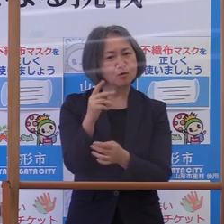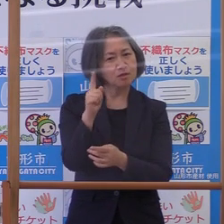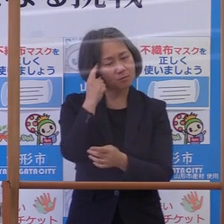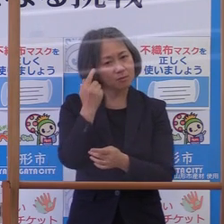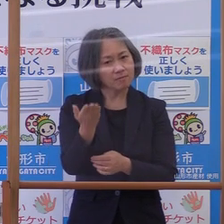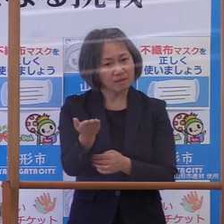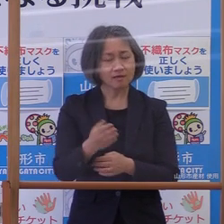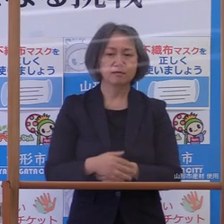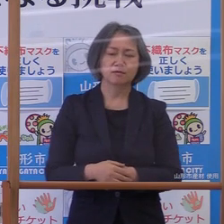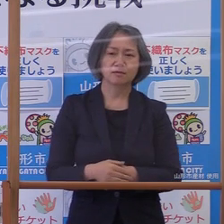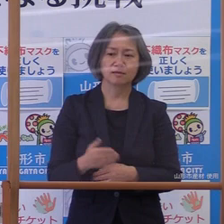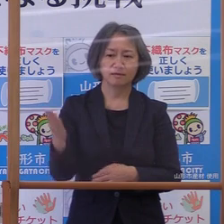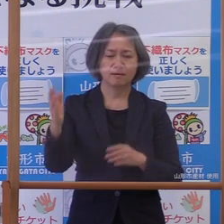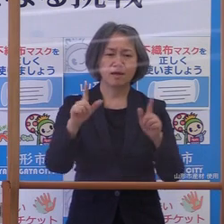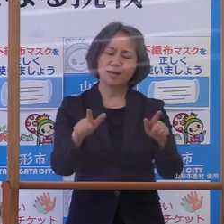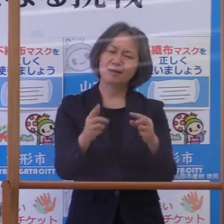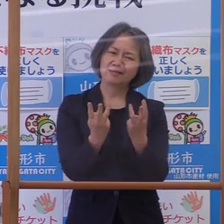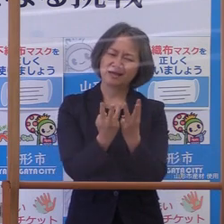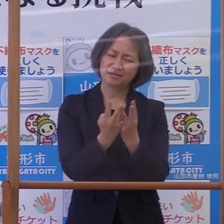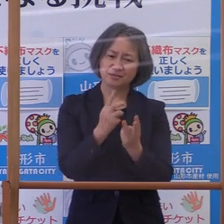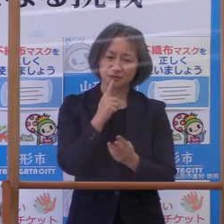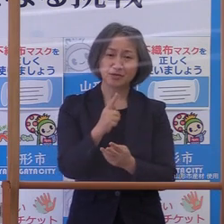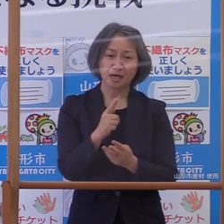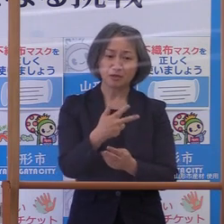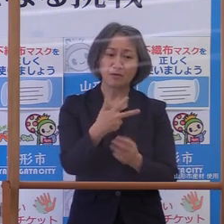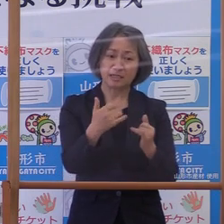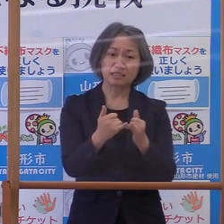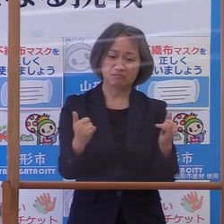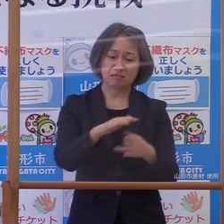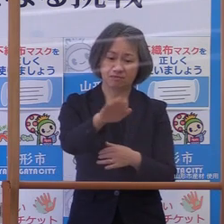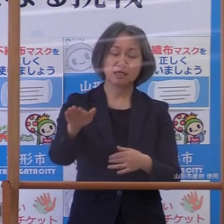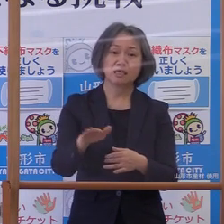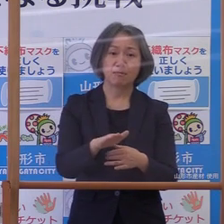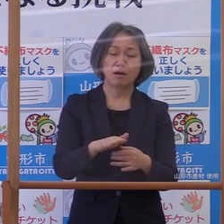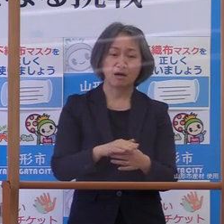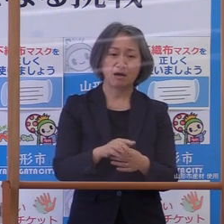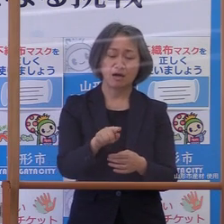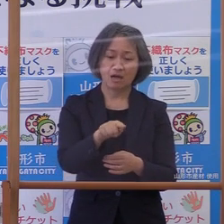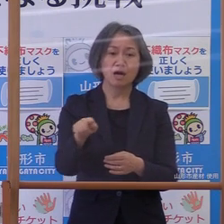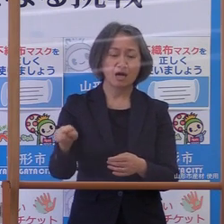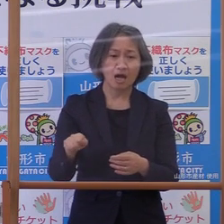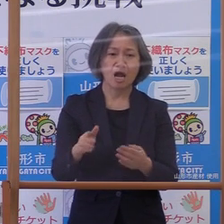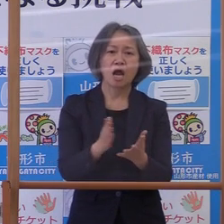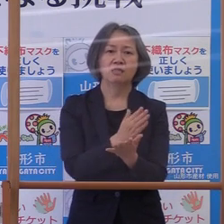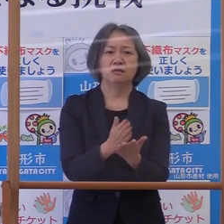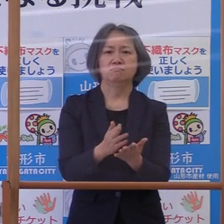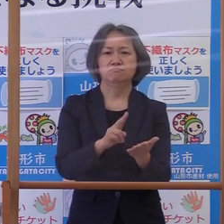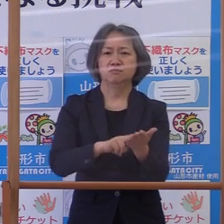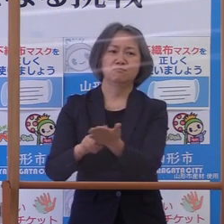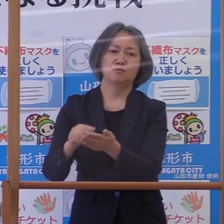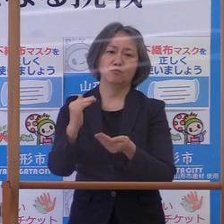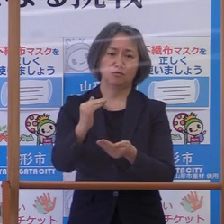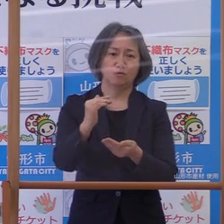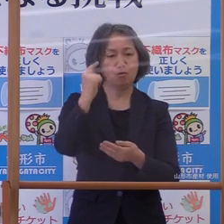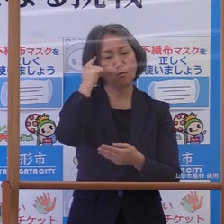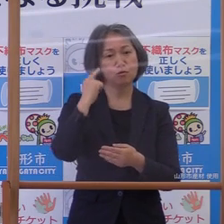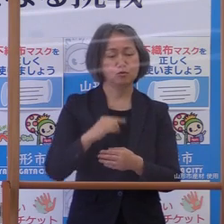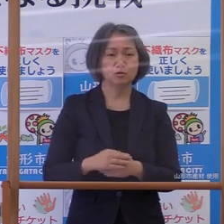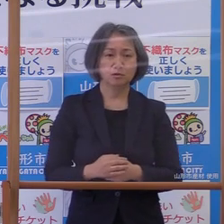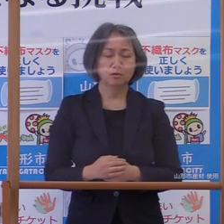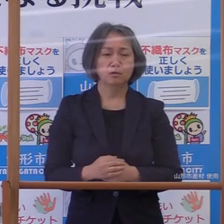ですか。 点数といいますか、それは市民の皆様が判断するということだと思いますけれども